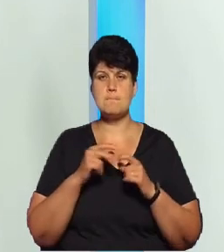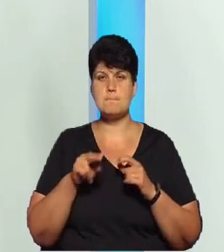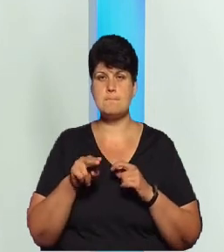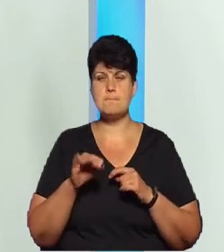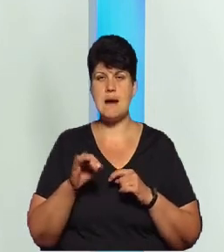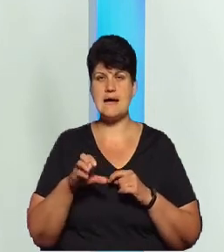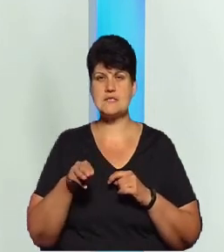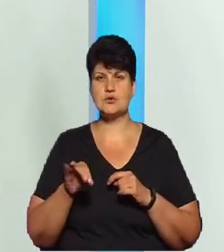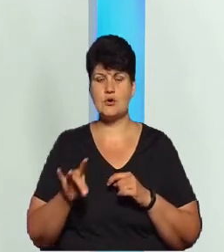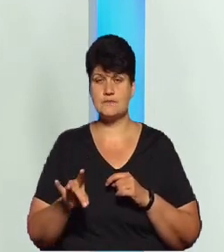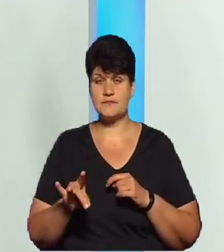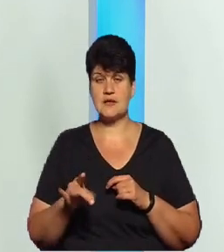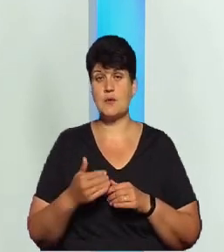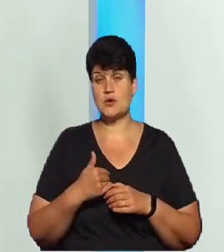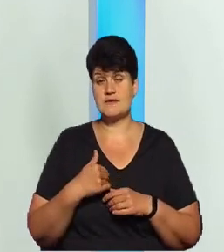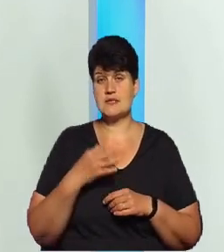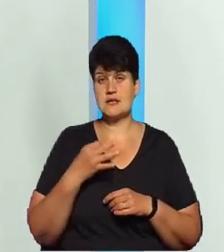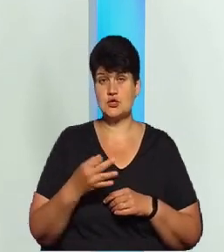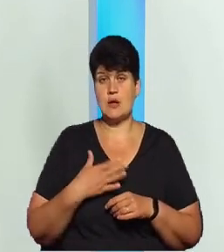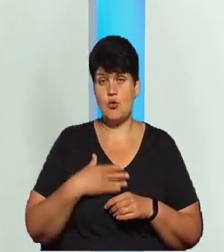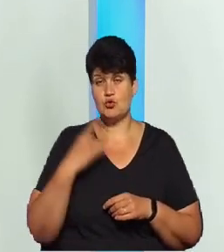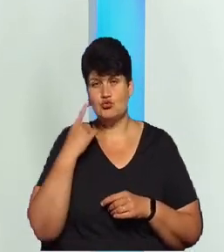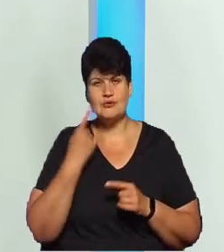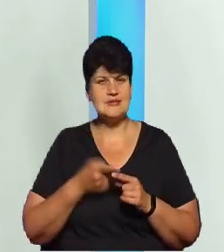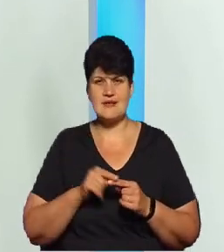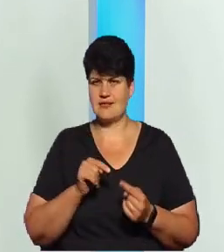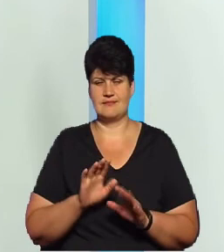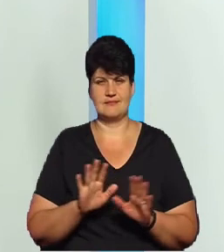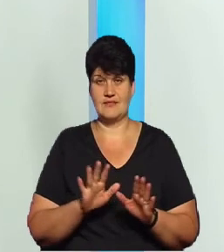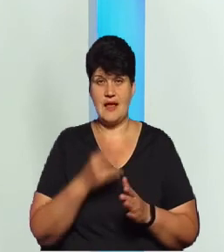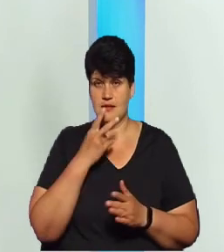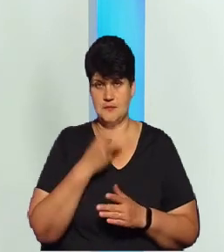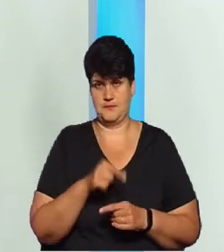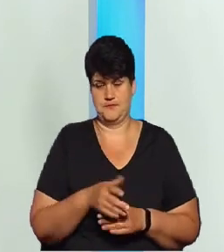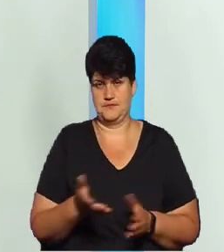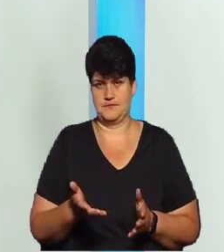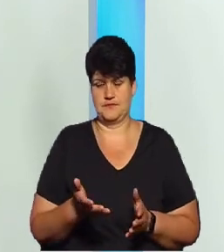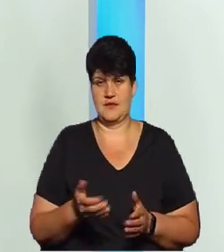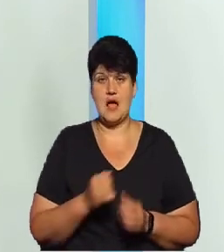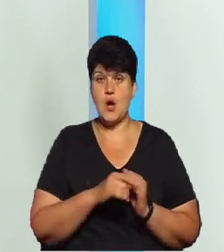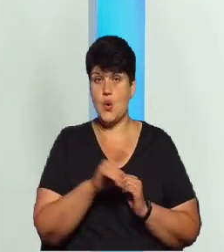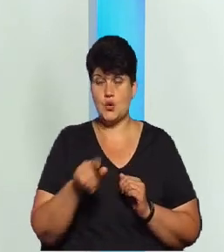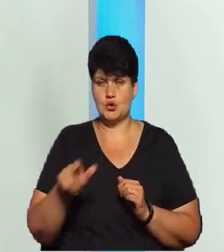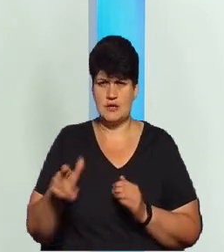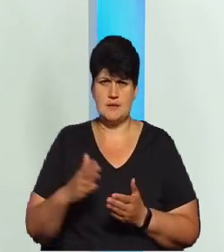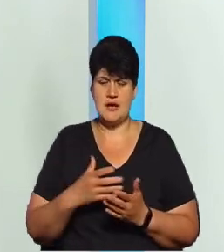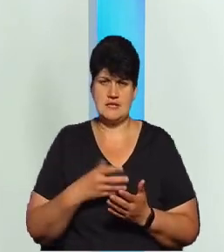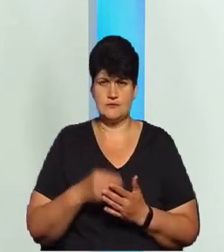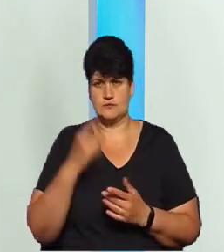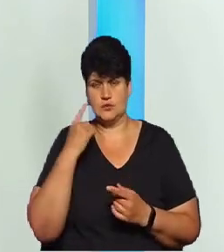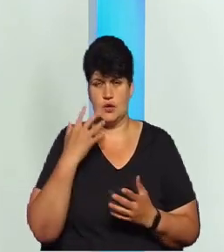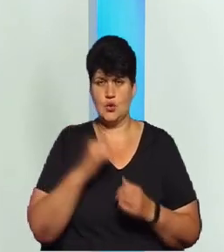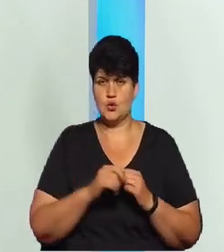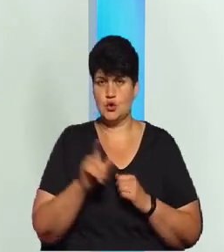мою думку, це не протиречить. Я не вбачаю тут протиріччя. Але кожна людина має свої переконання і кожна людина має свою